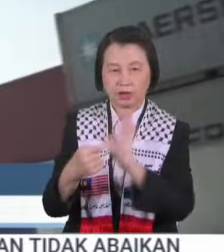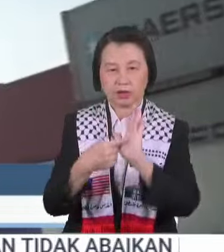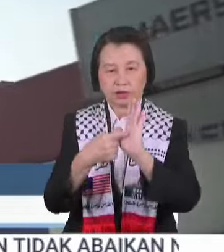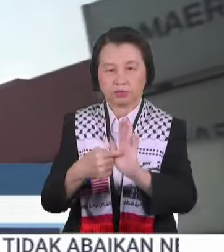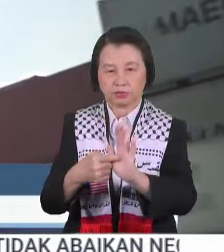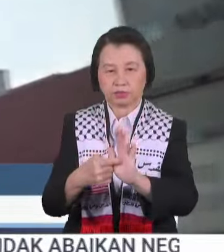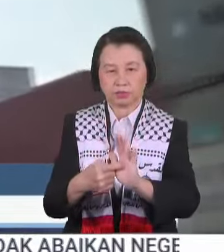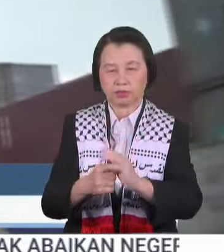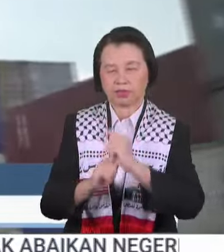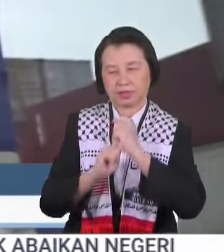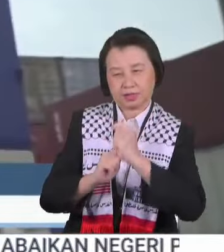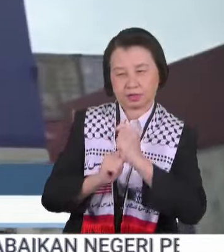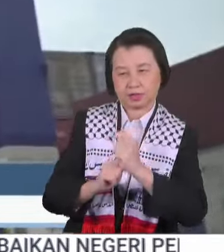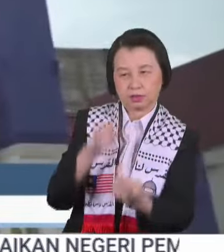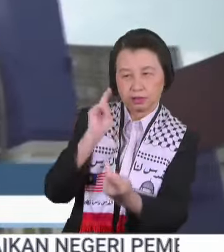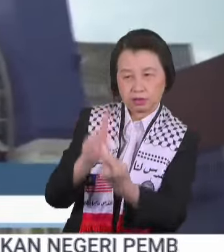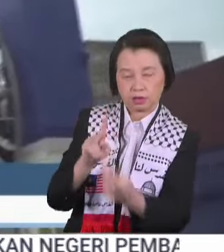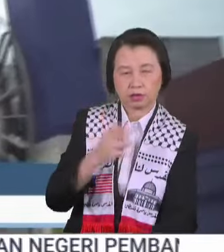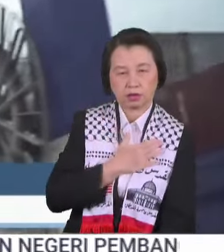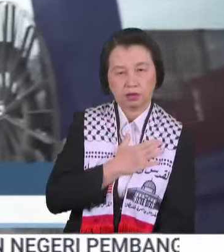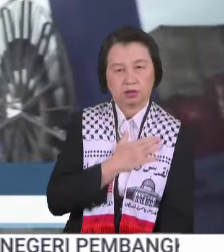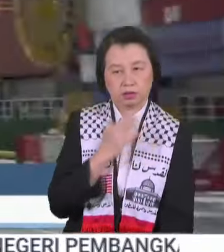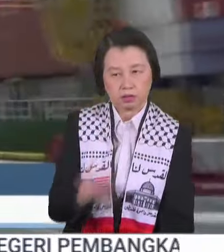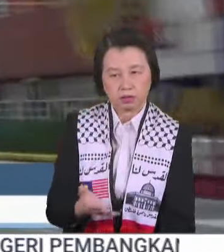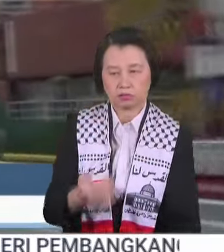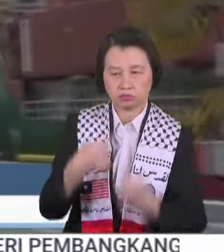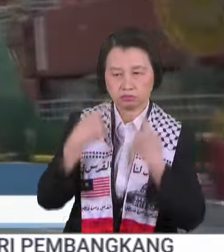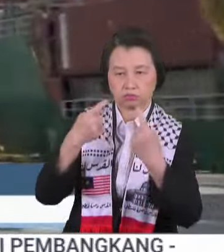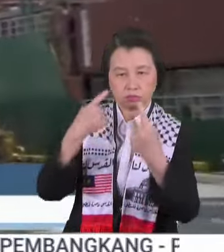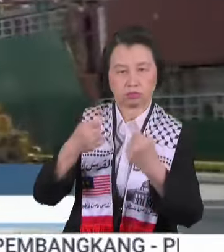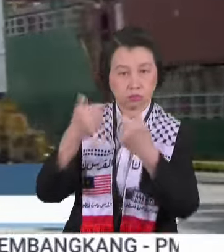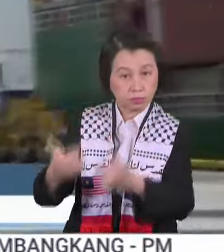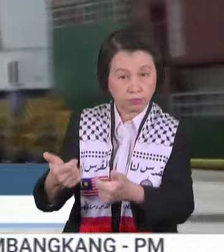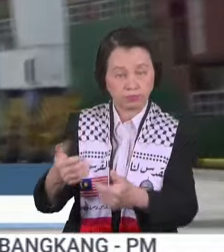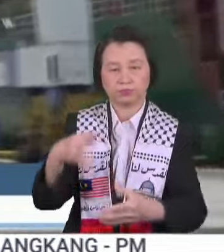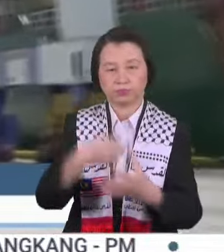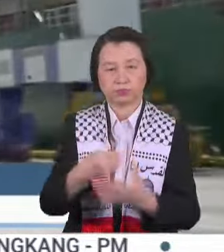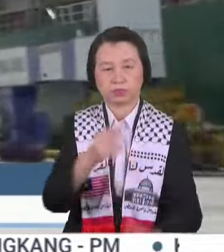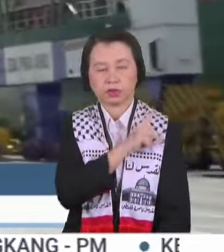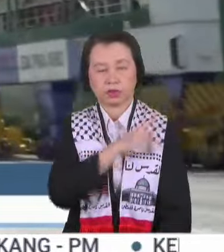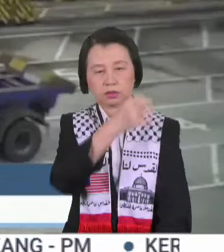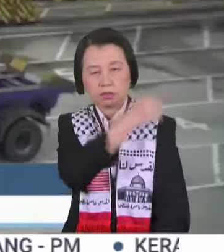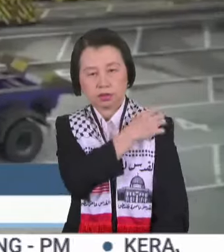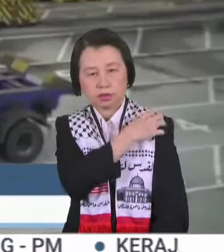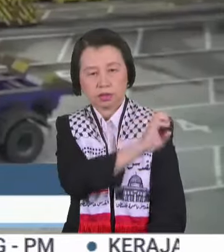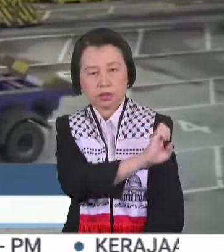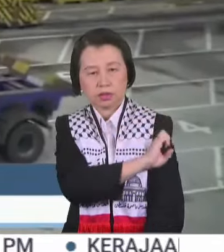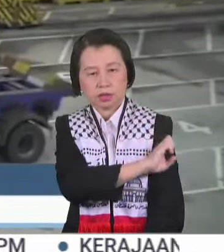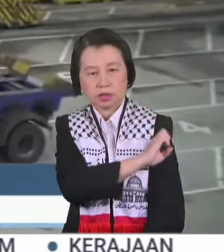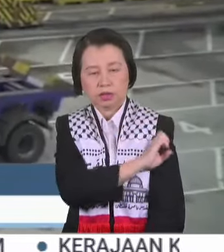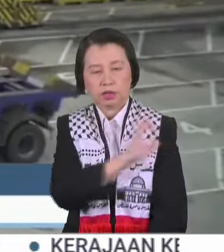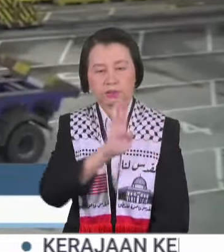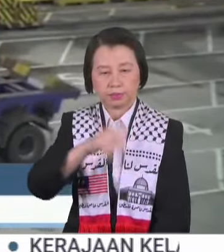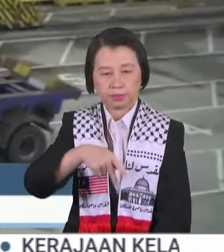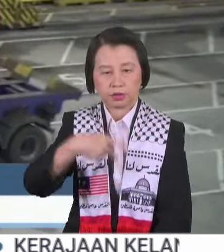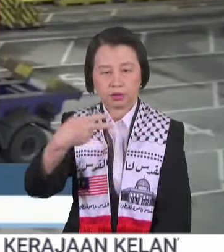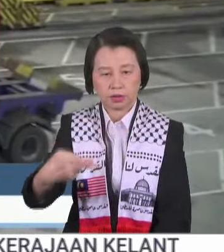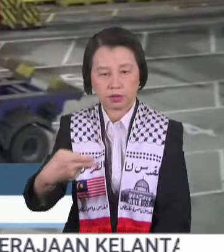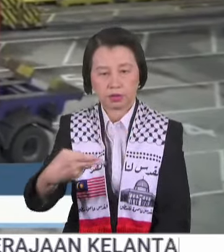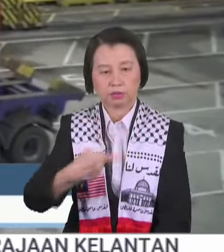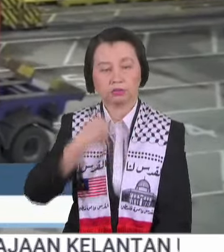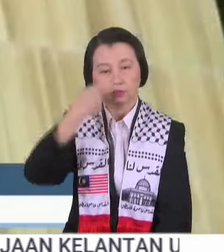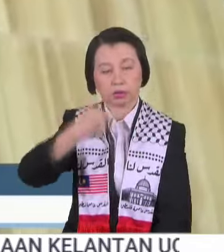daya tahan, kebolehsuaian dan komitmen terhadap kecemerlangan. Sementara itu, Ketua Pegawai Eksekutif Kumpulan BPHB, Rosan Abdul